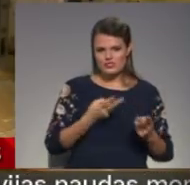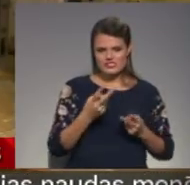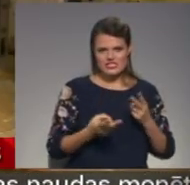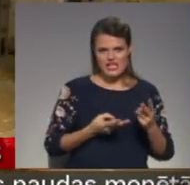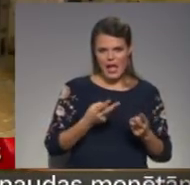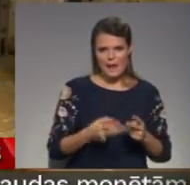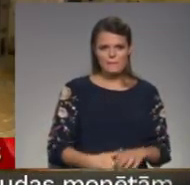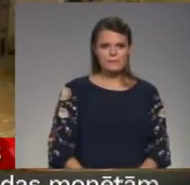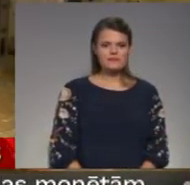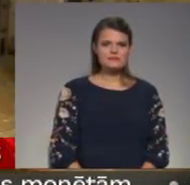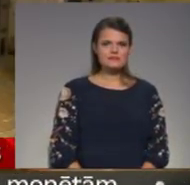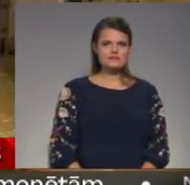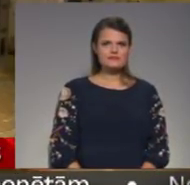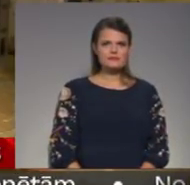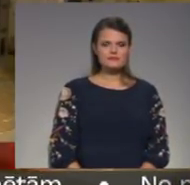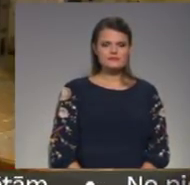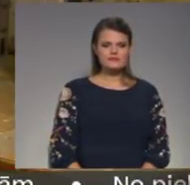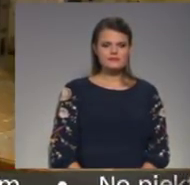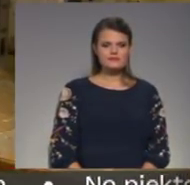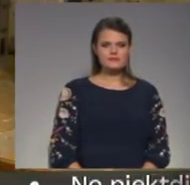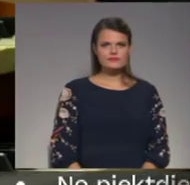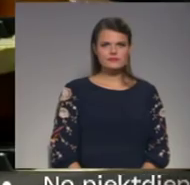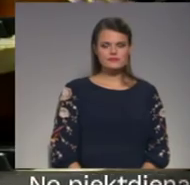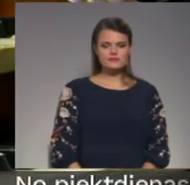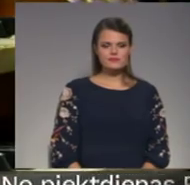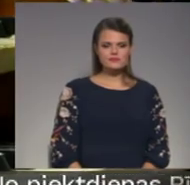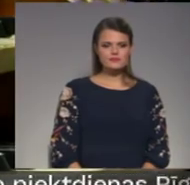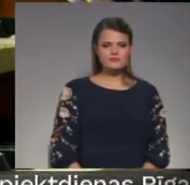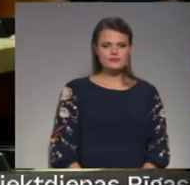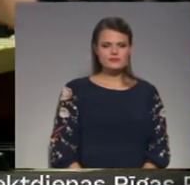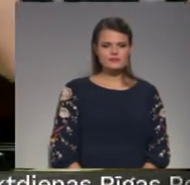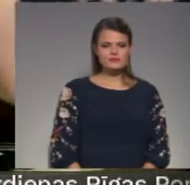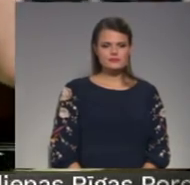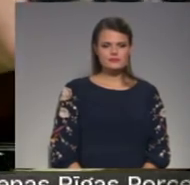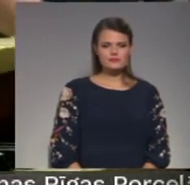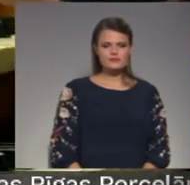Aneta Lesīte, Āvis Balodis, Latvijas televīzija.